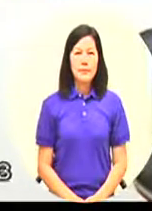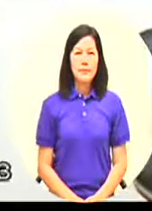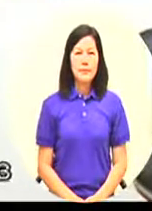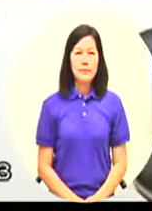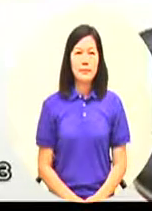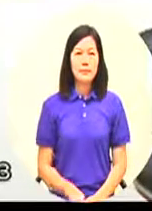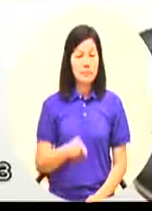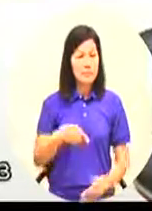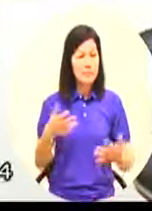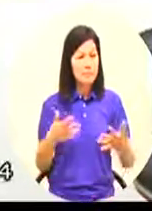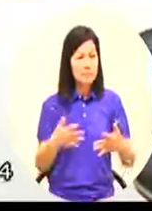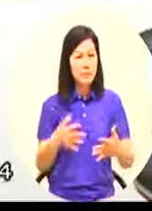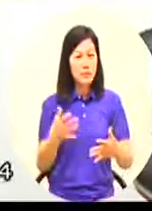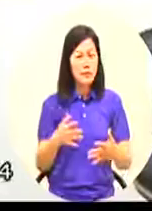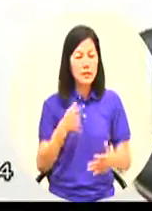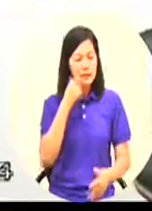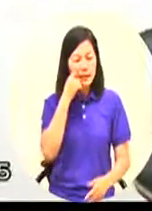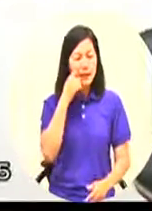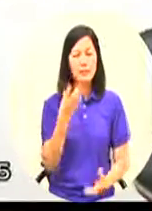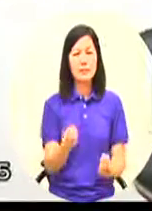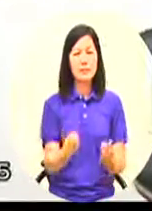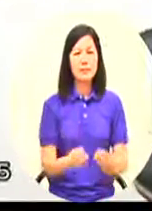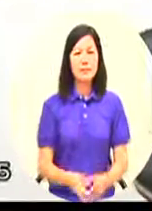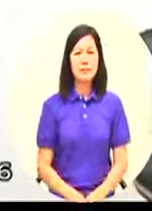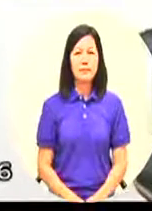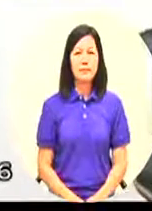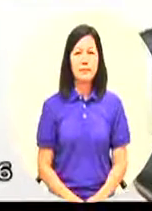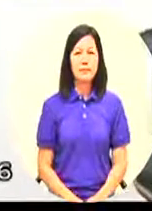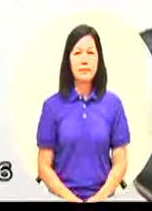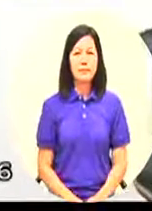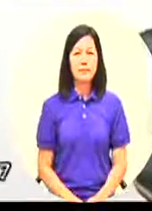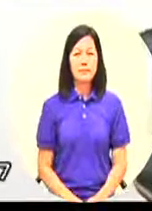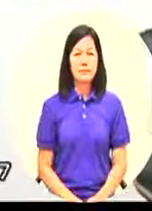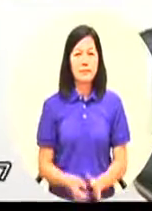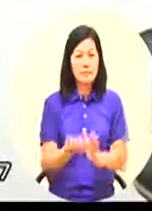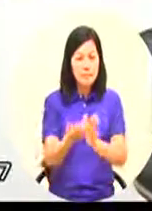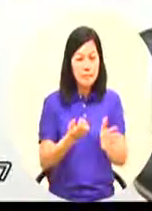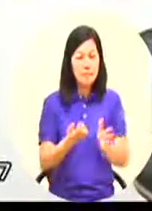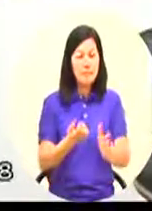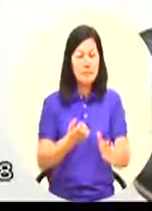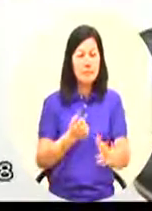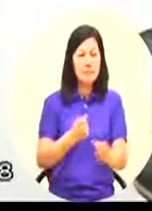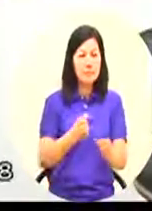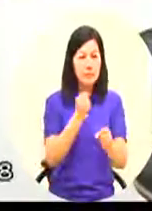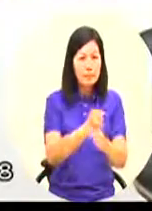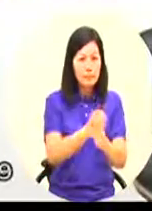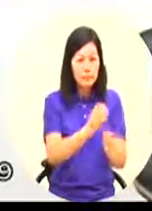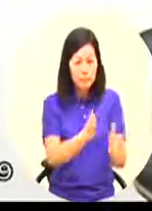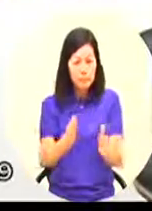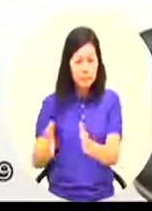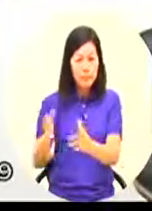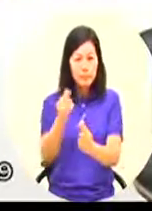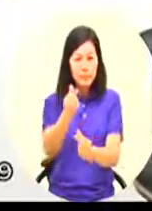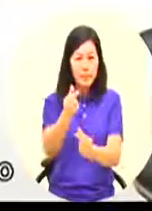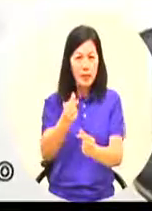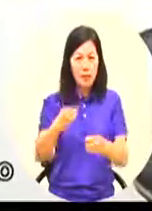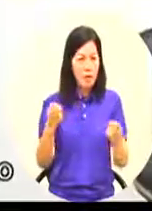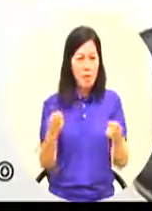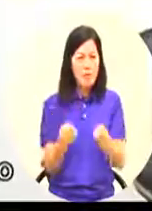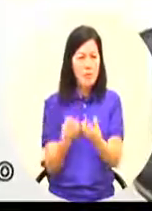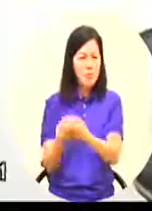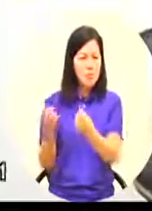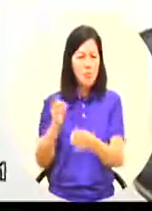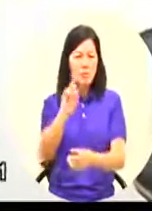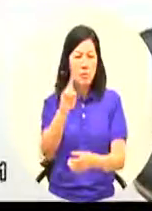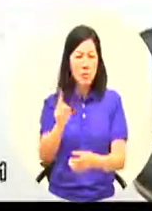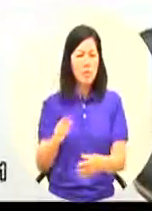其实这个问题根本都不困难，事前把它做好准备，绝对不会有这样的问题发生。边